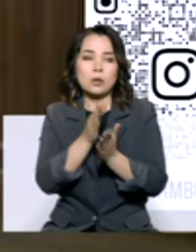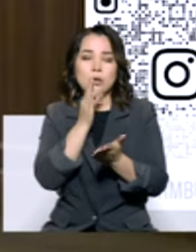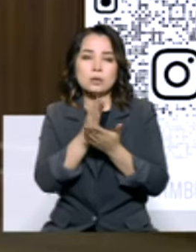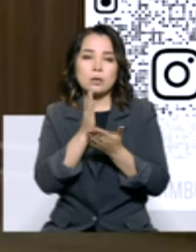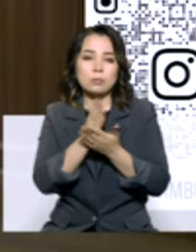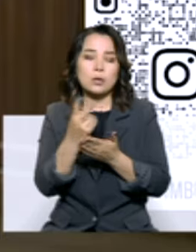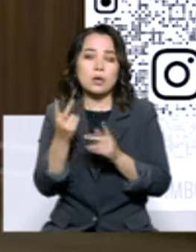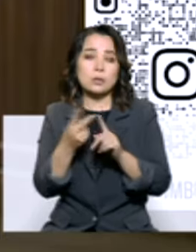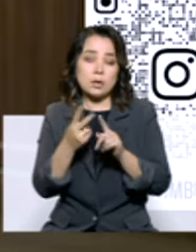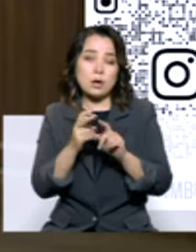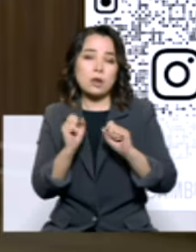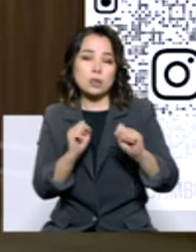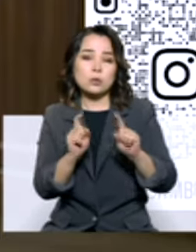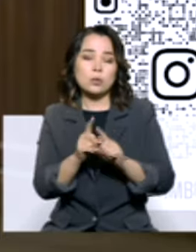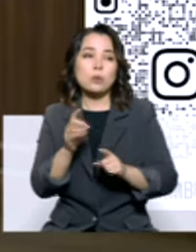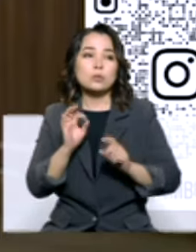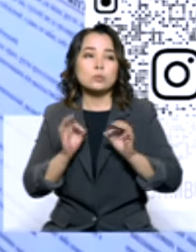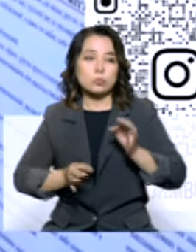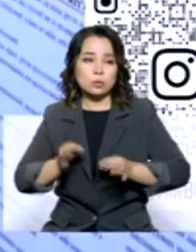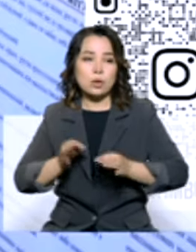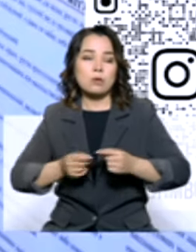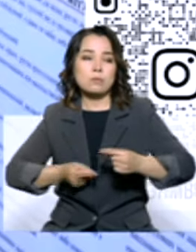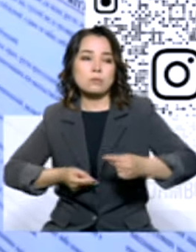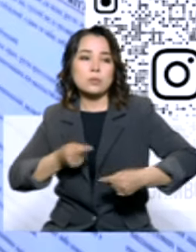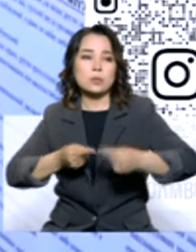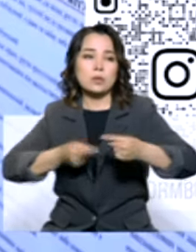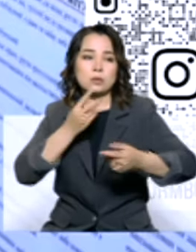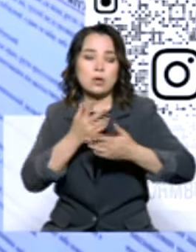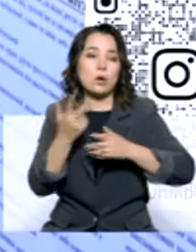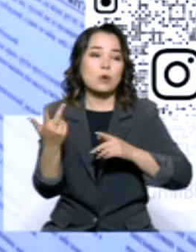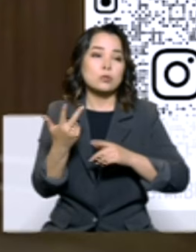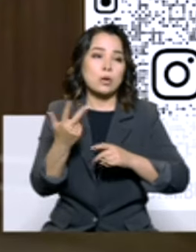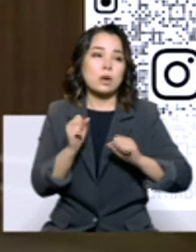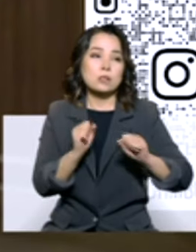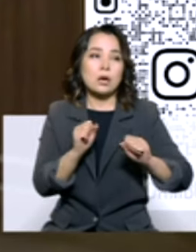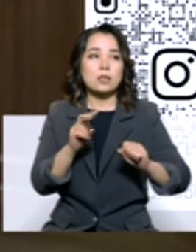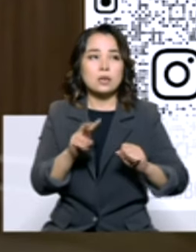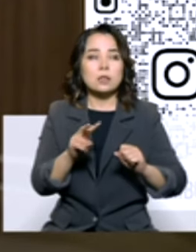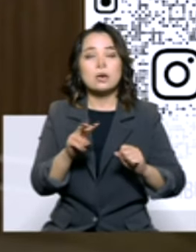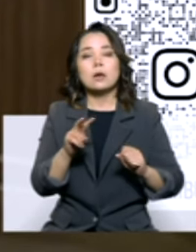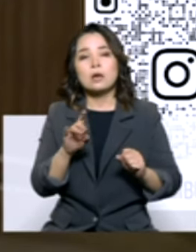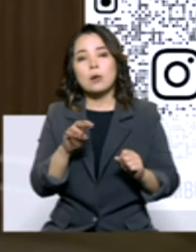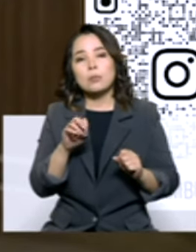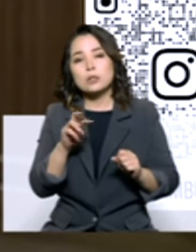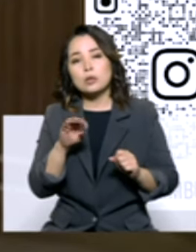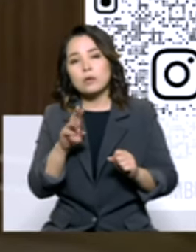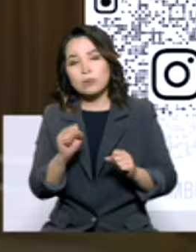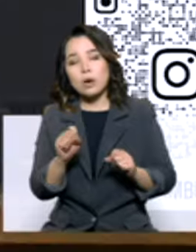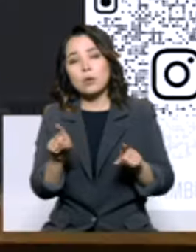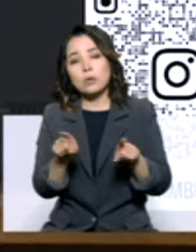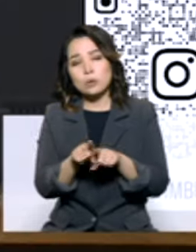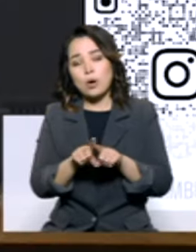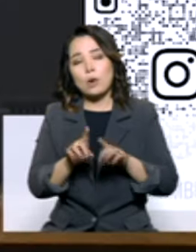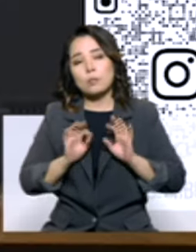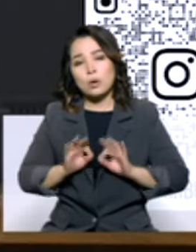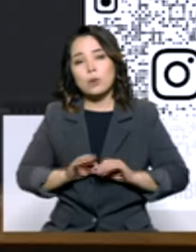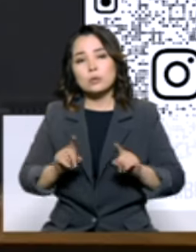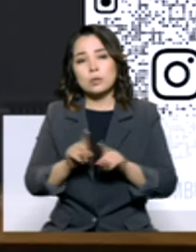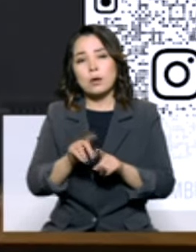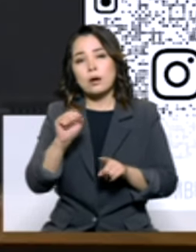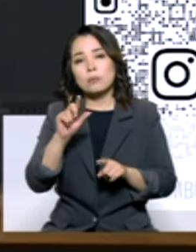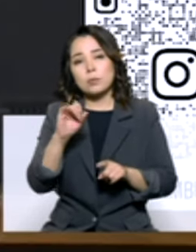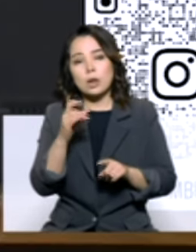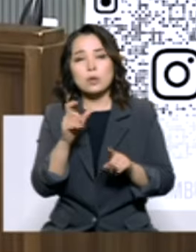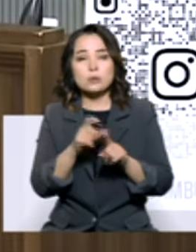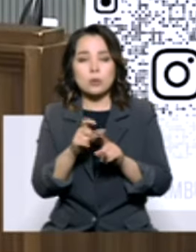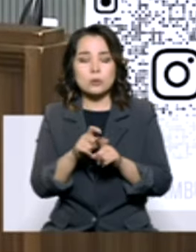Ғазымжанов судьямен тіпті сөзге келіп қалды. Ал үшінші адвокаты Лейла Рамазанова ол да прокурордан қалыспай Абайдың